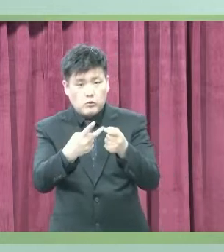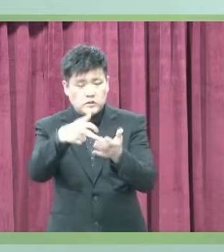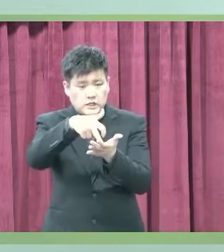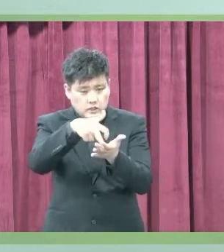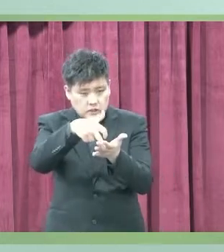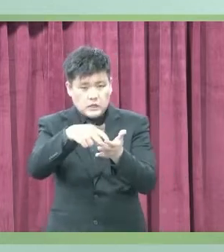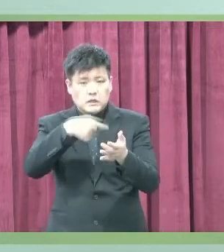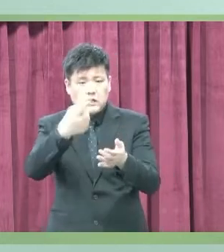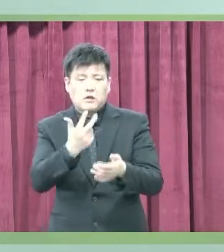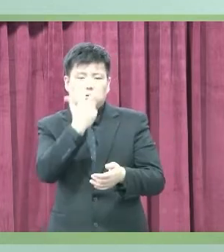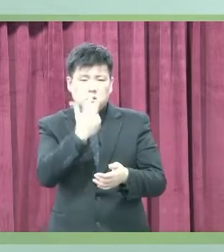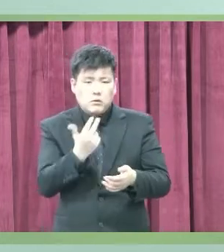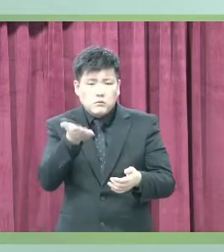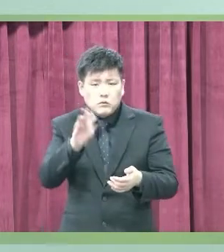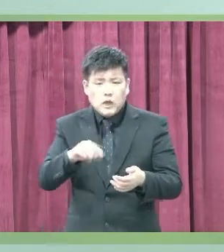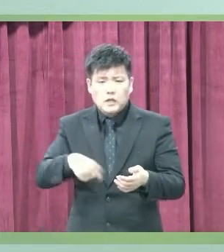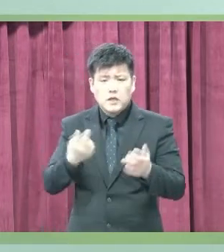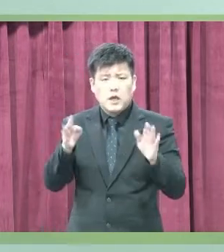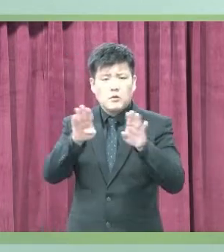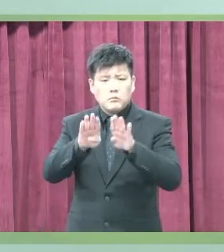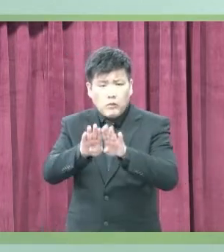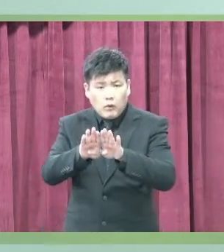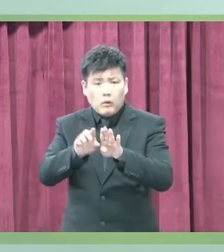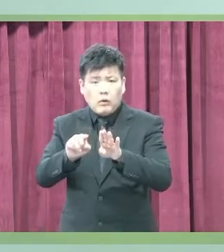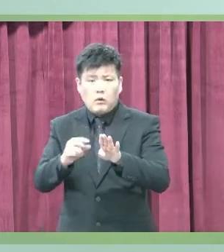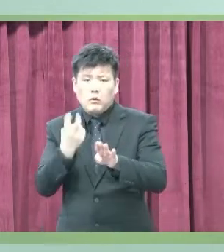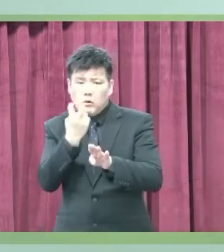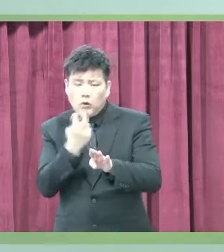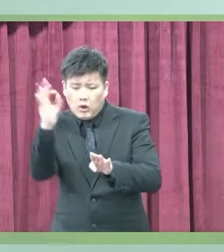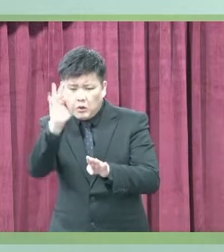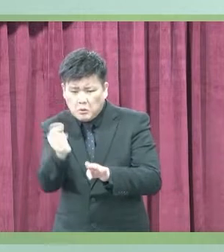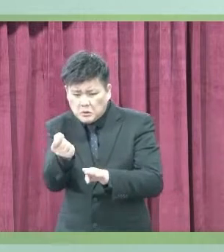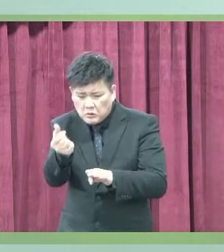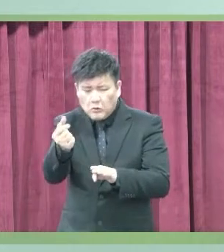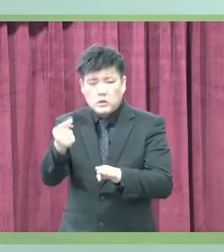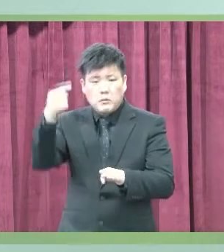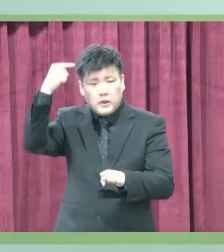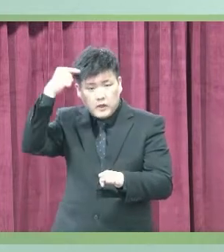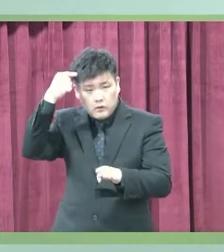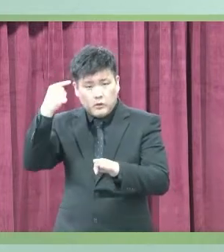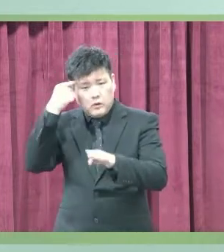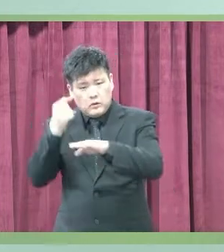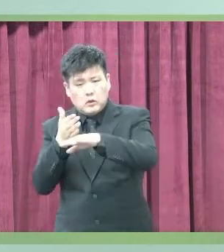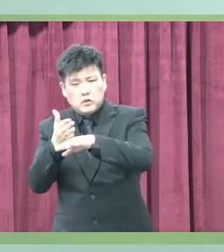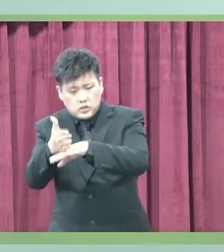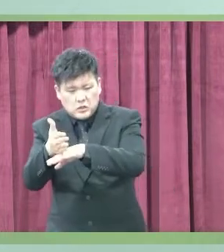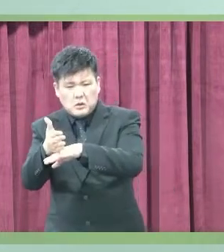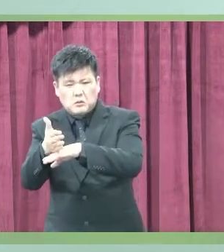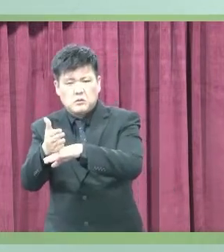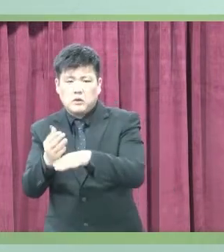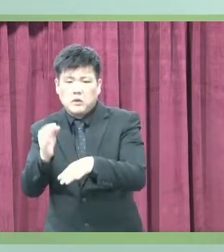순이었습니다. 반면에 자폐성이 가장 저조한 수검률을 보였고 다음 뇌병변, 지적순으로 좀 낮은 수검률을